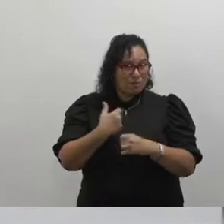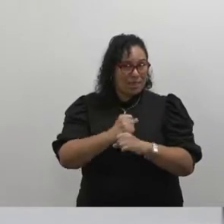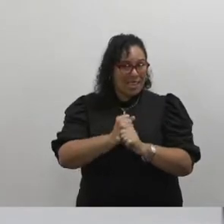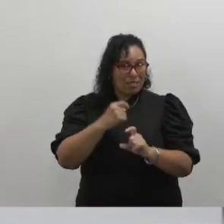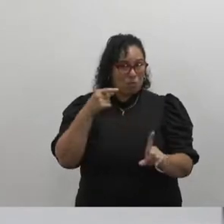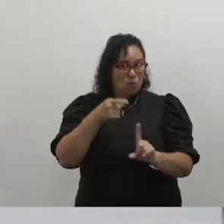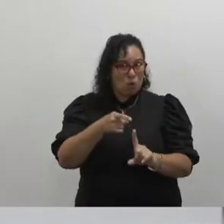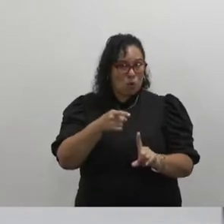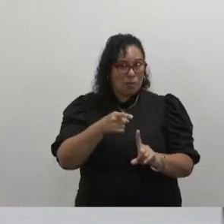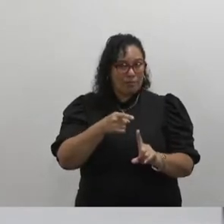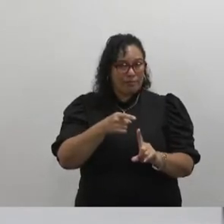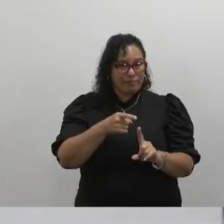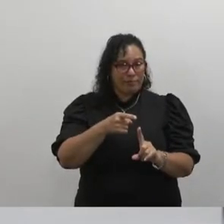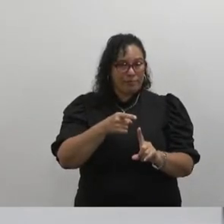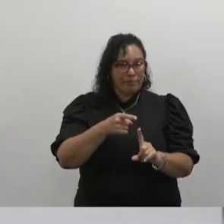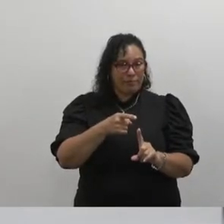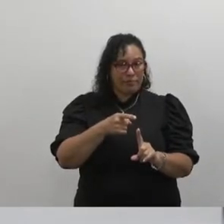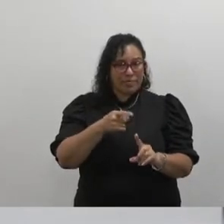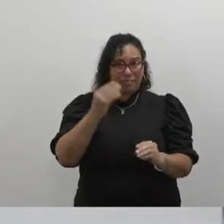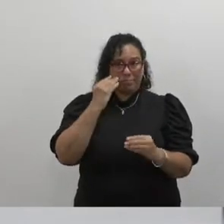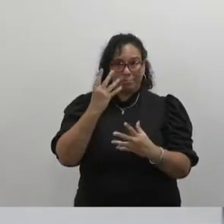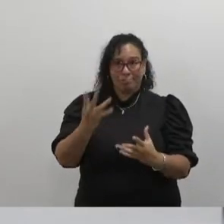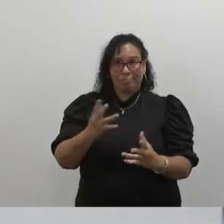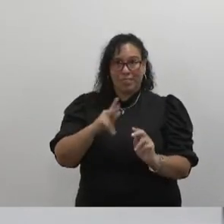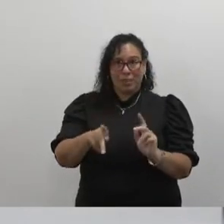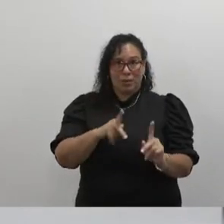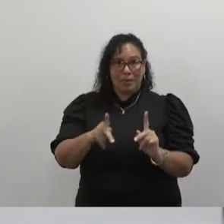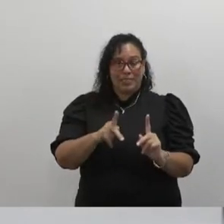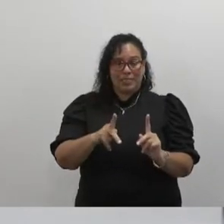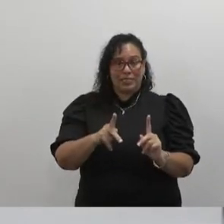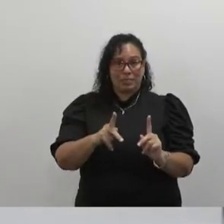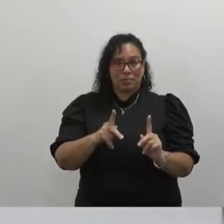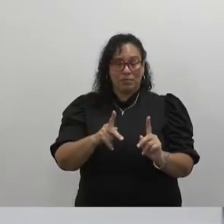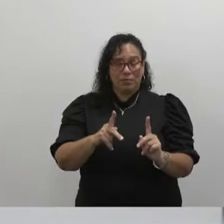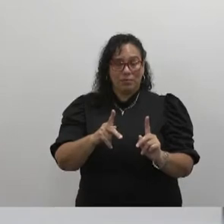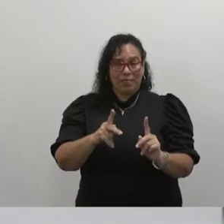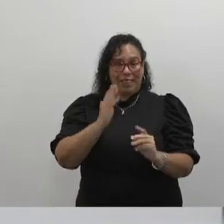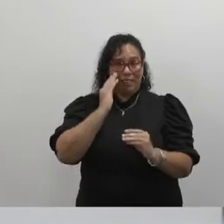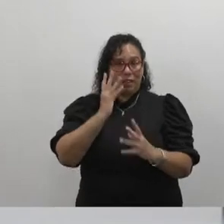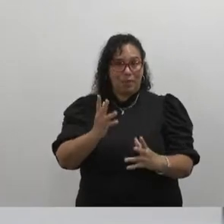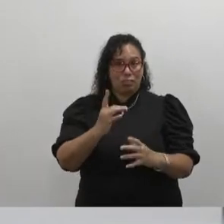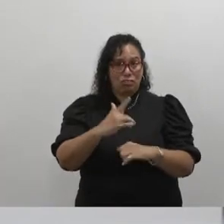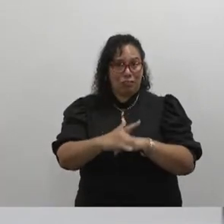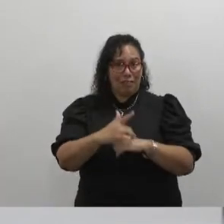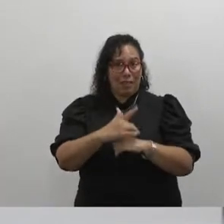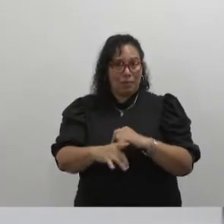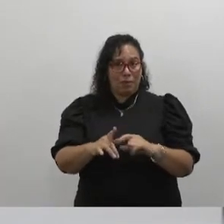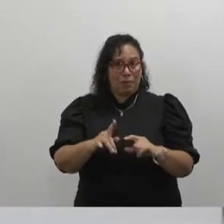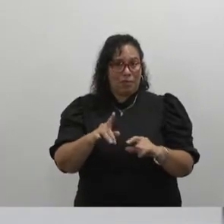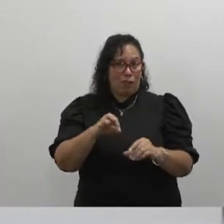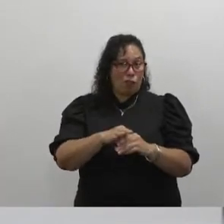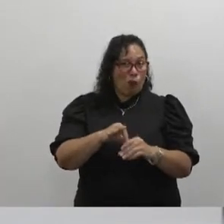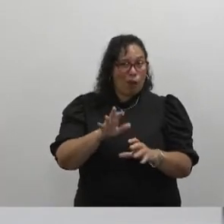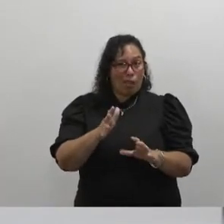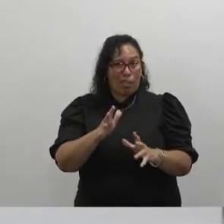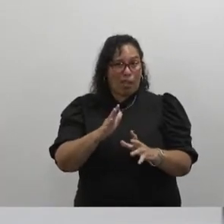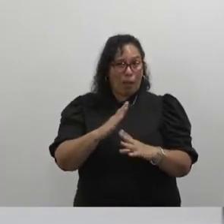không còn là trong lực chậm nổi nắng lang đầm bay ao mà hai chân còn đằng